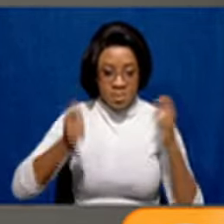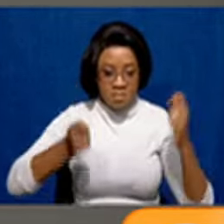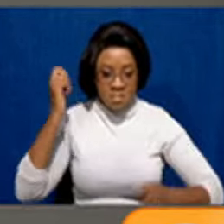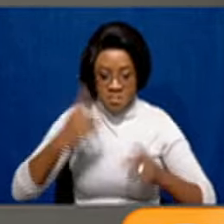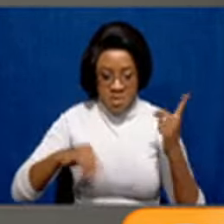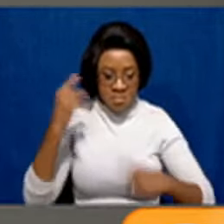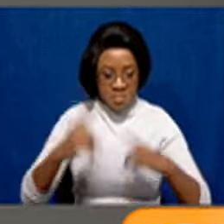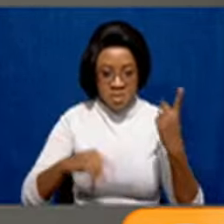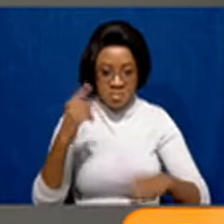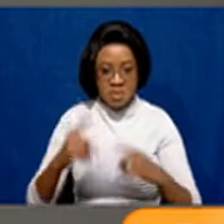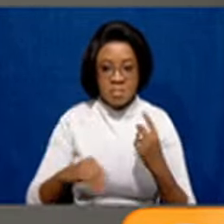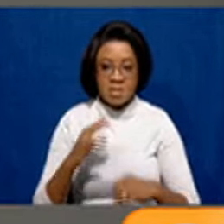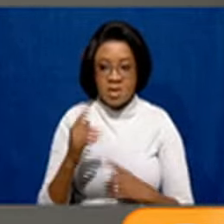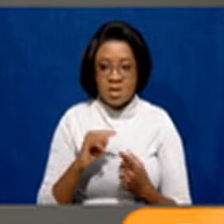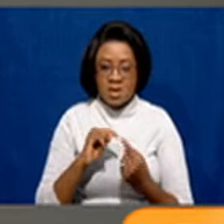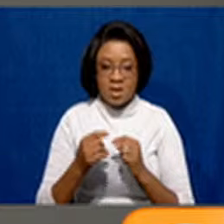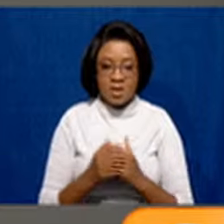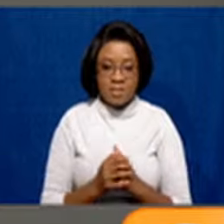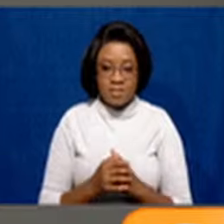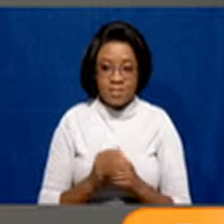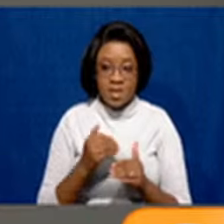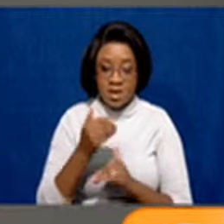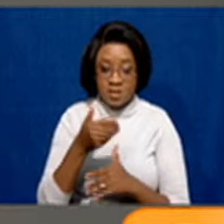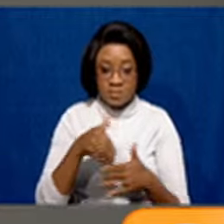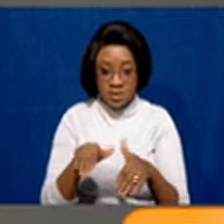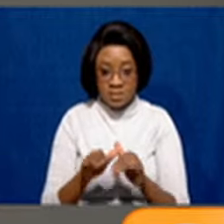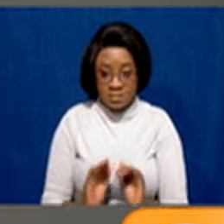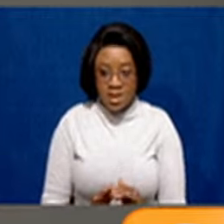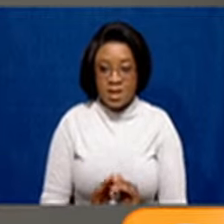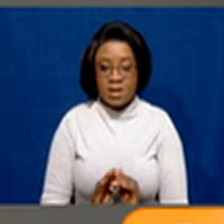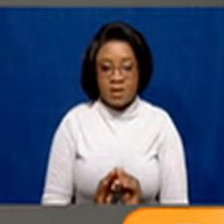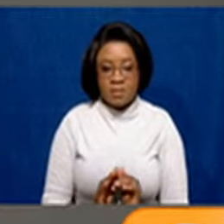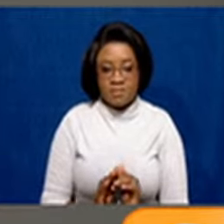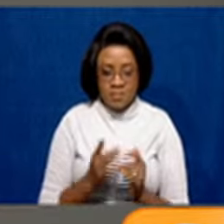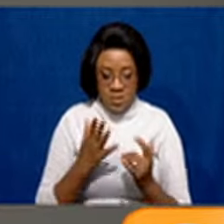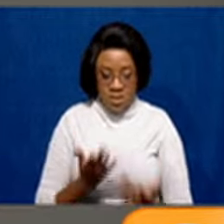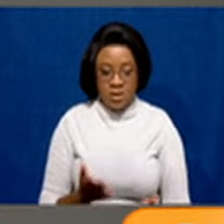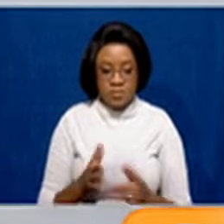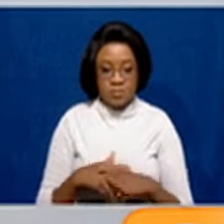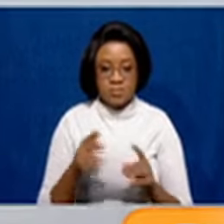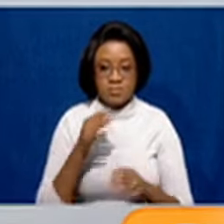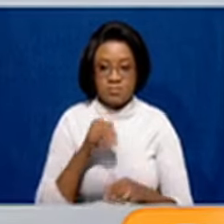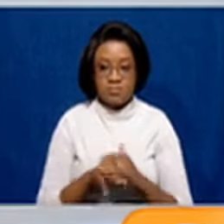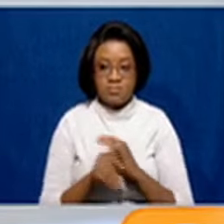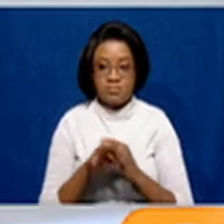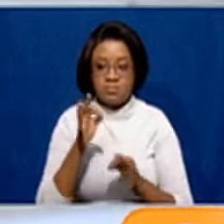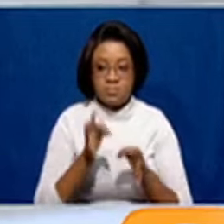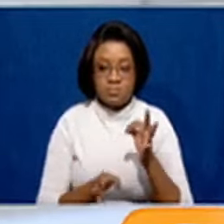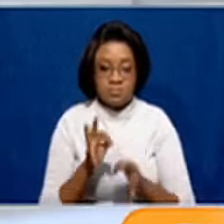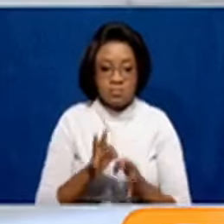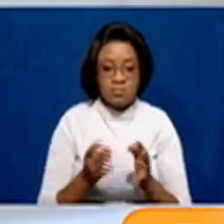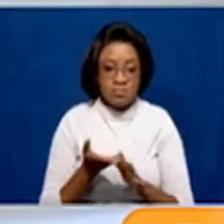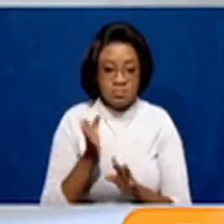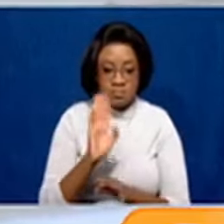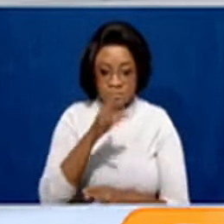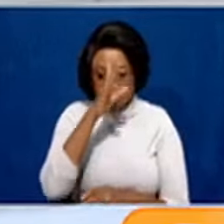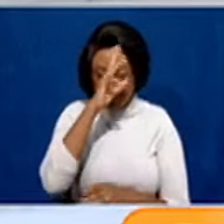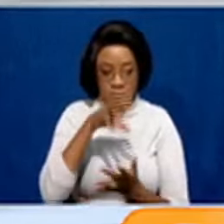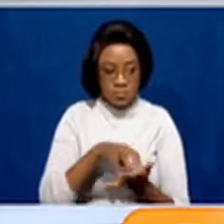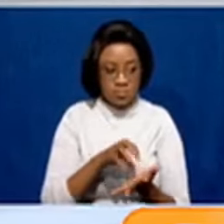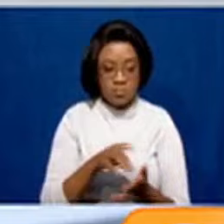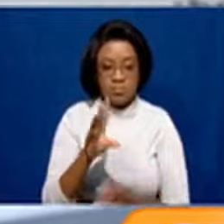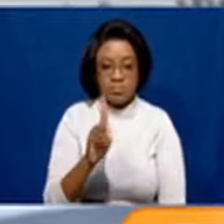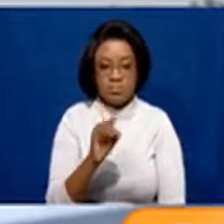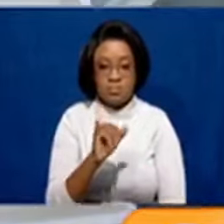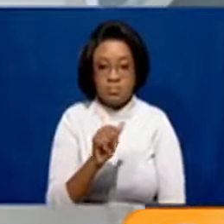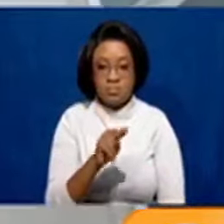butu baada ya kumpa mkono buriani marehemu. Safari ya kutafuta haki ilianza na kurudi tena katika kituo cha polisi cha